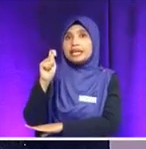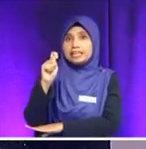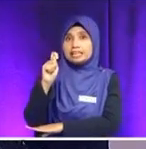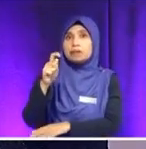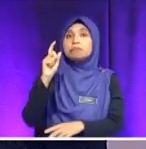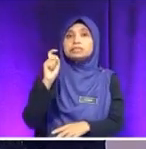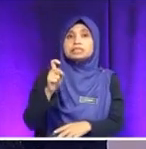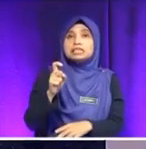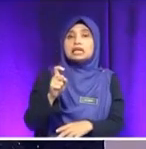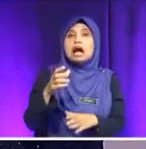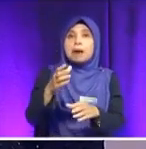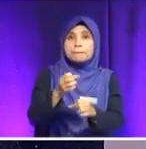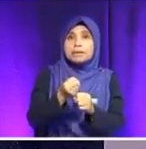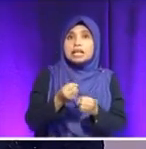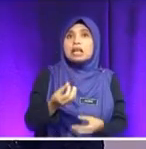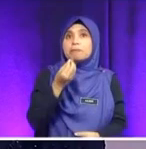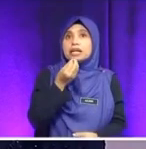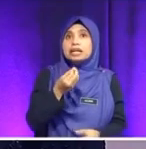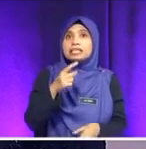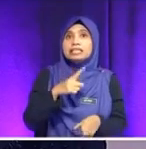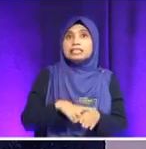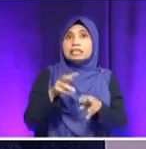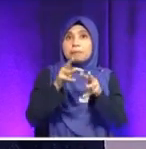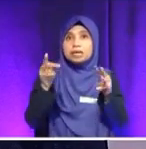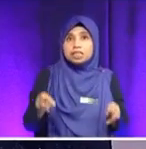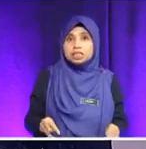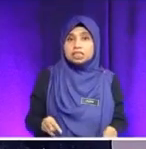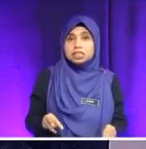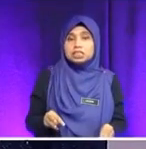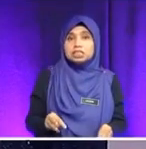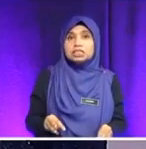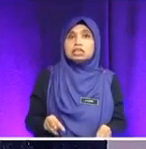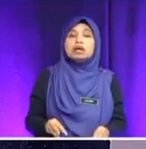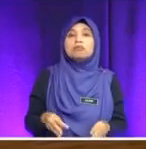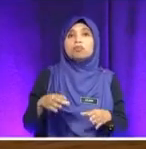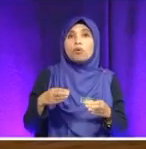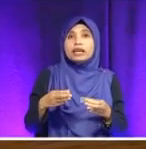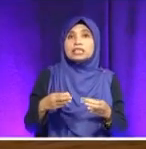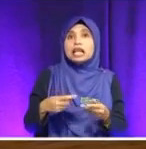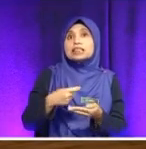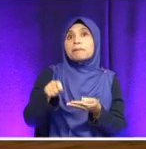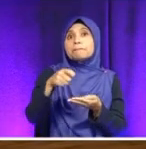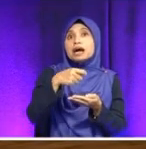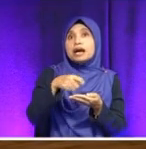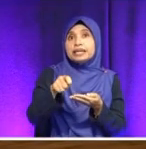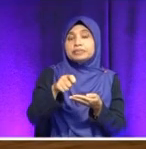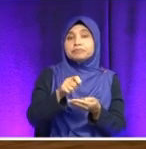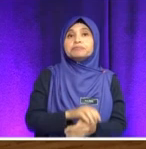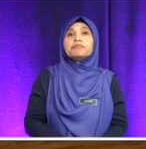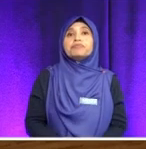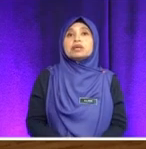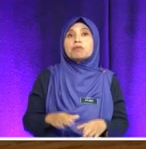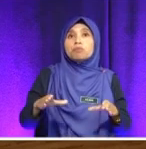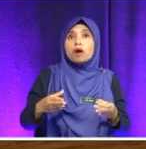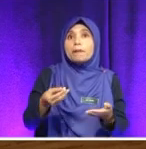kena mengambil makanan di meja buffet. Okey, jadi membuat tempahan dulu. Yang pertama, pelanggan buat tempahan dan